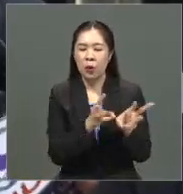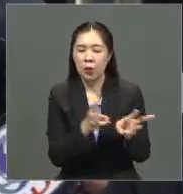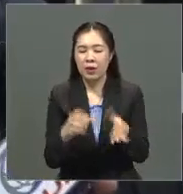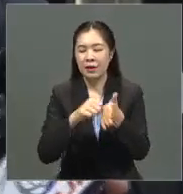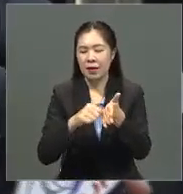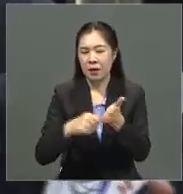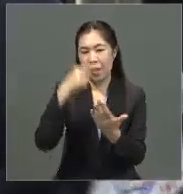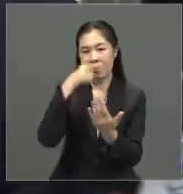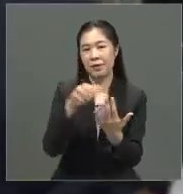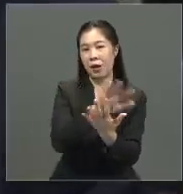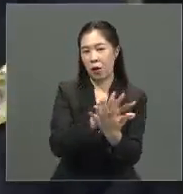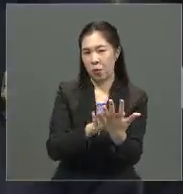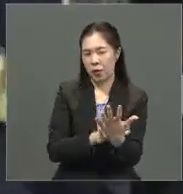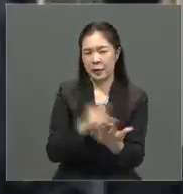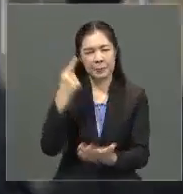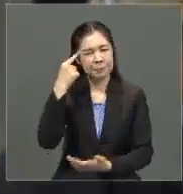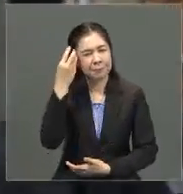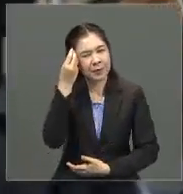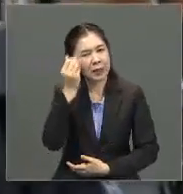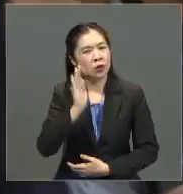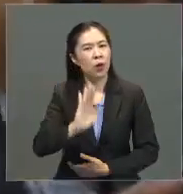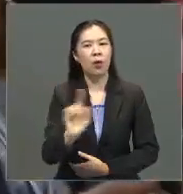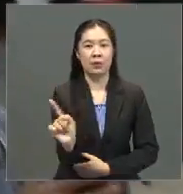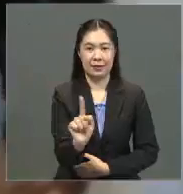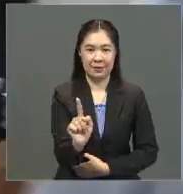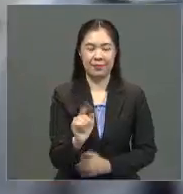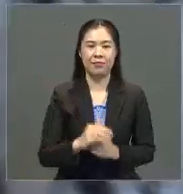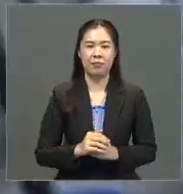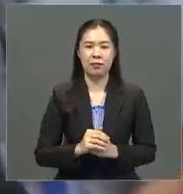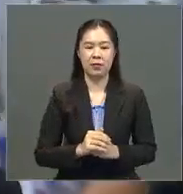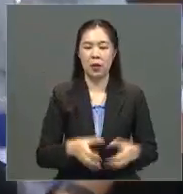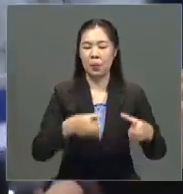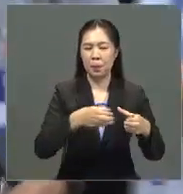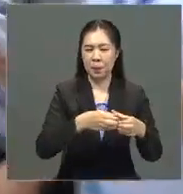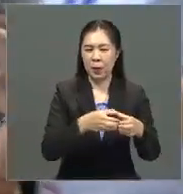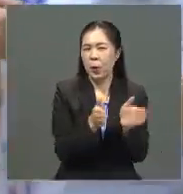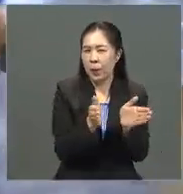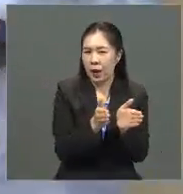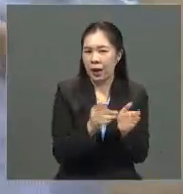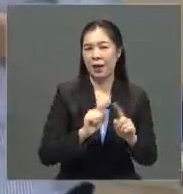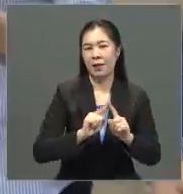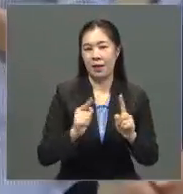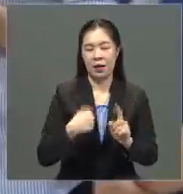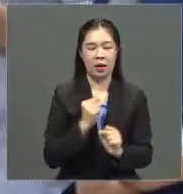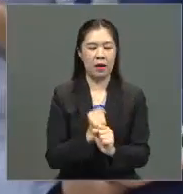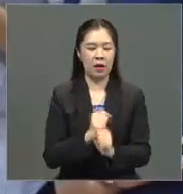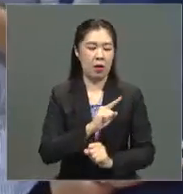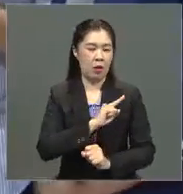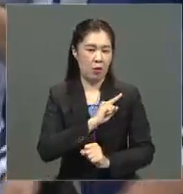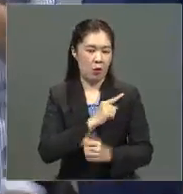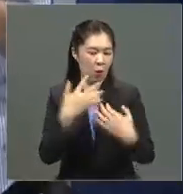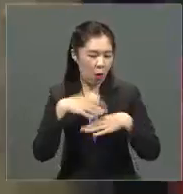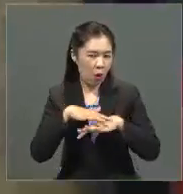ศอกของประเทศณวันนี้เนี่ยมองเป็นยังไงนะครับเพราะว่าถึงจะเป็นพักเล็กแต่ก็ถือว่าเป็นหนึ่งพักที่ทำหน้าที่ในสภา